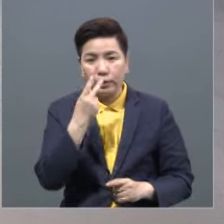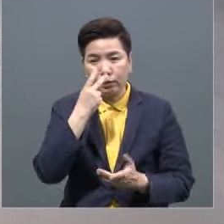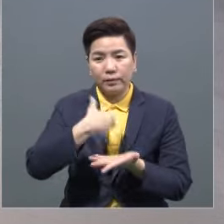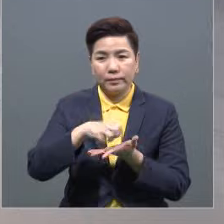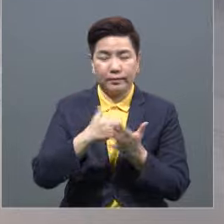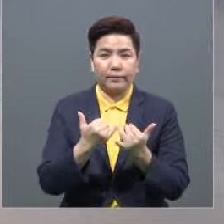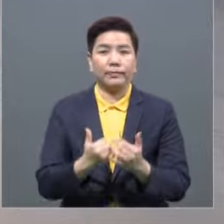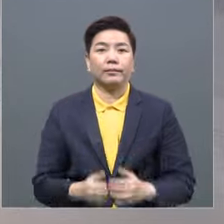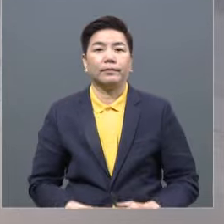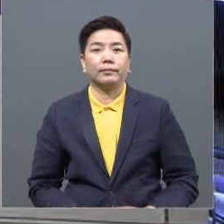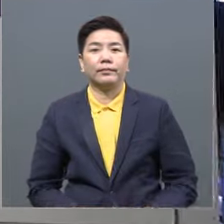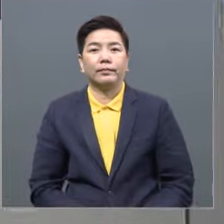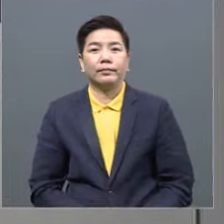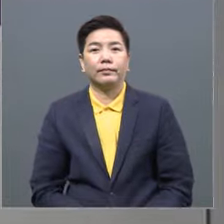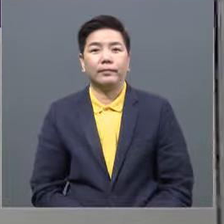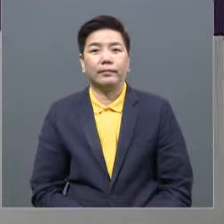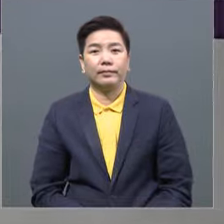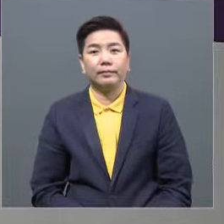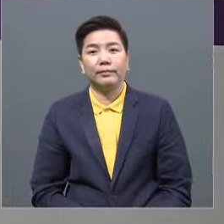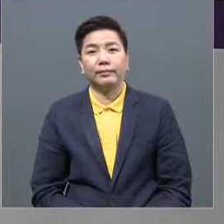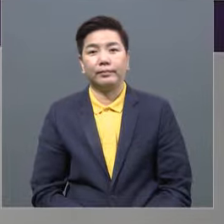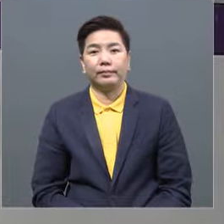ยค่ะ ขอบคุณครับ